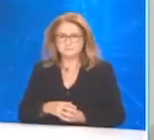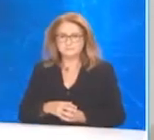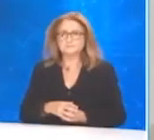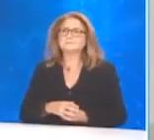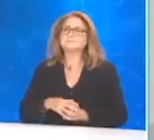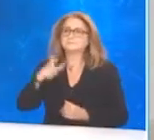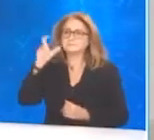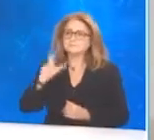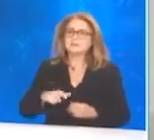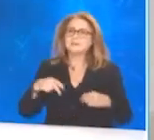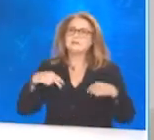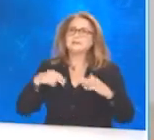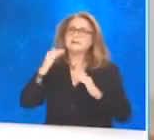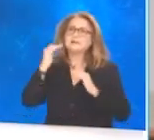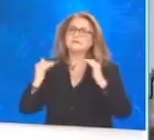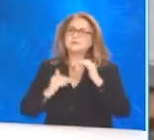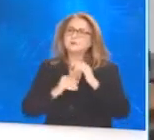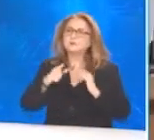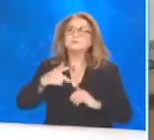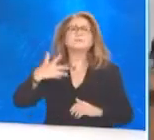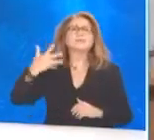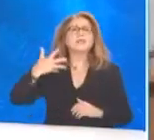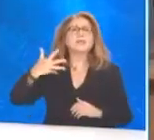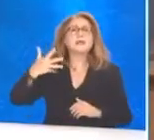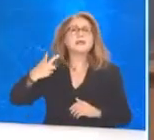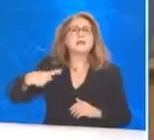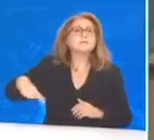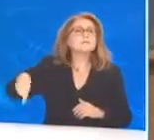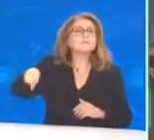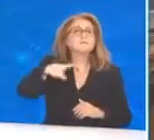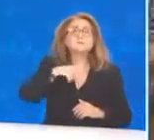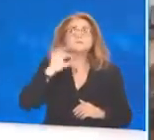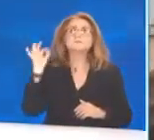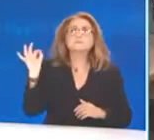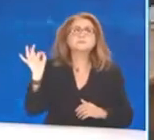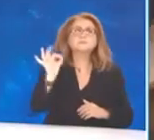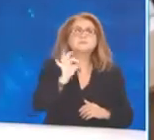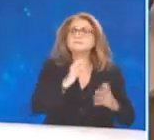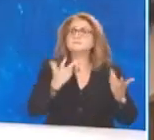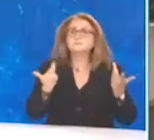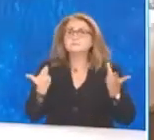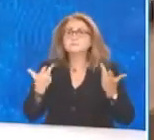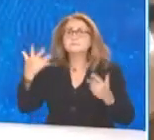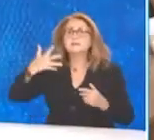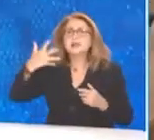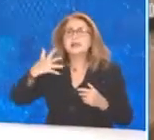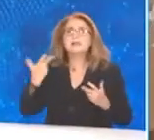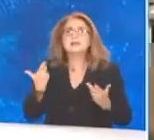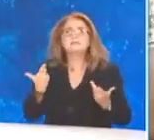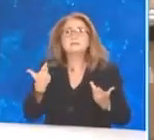Κύριε Χαρδαλιά, μήπως έχετε εικόνα για τα ηλικιακά δεδομένα των κρουσμάτων κατά τις τελευταίες ημέρες?